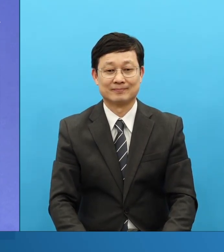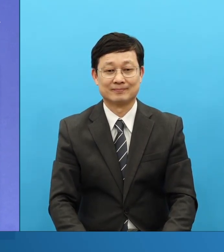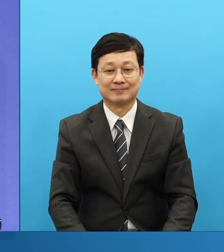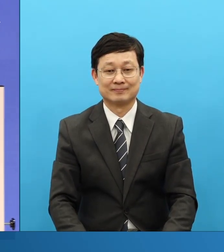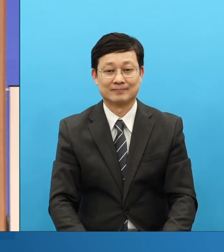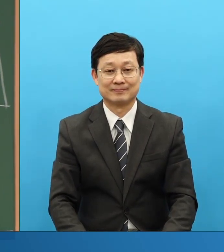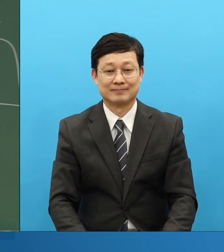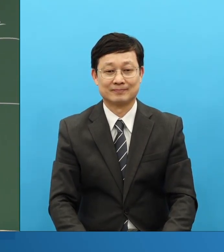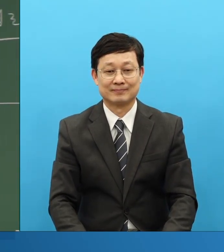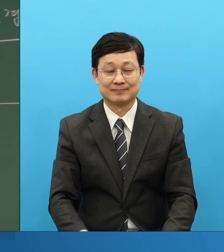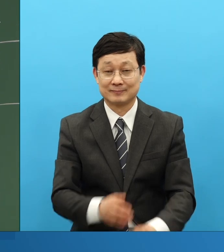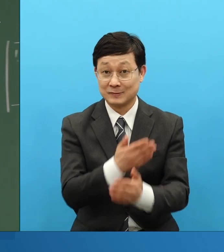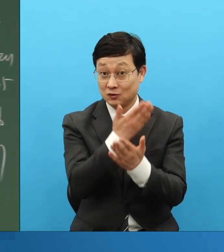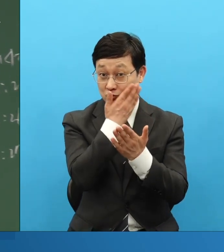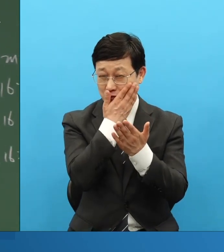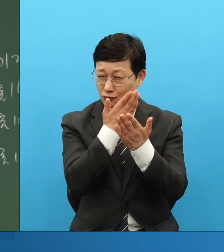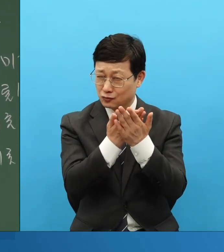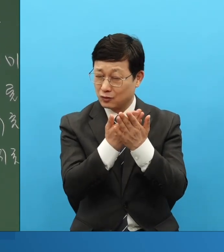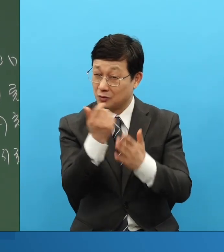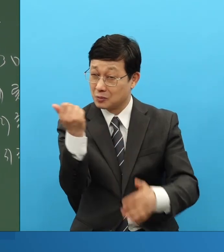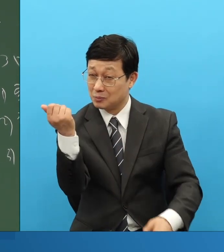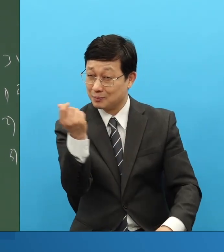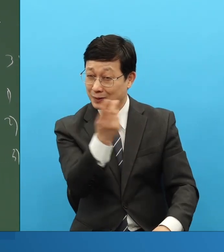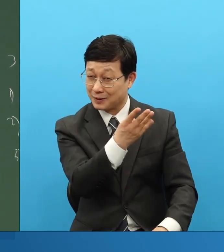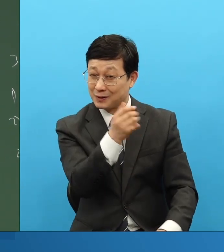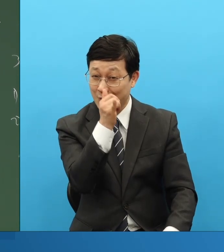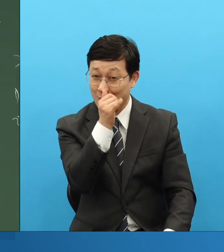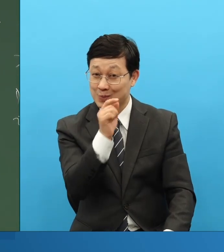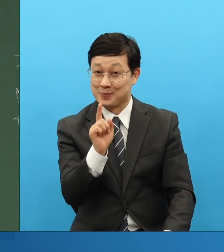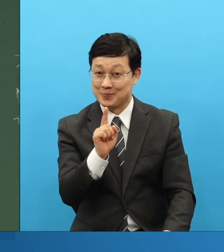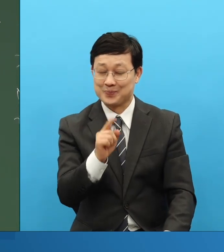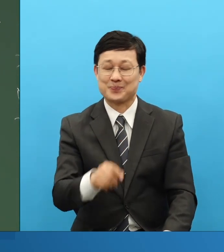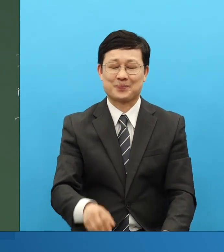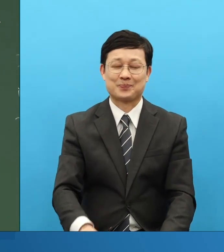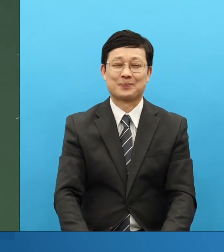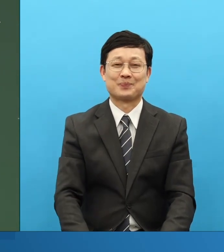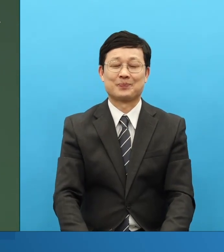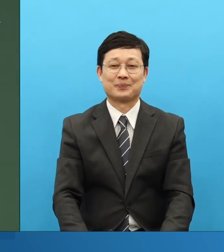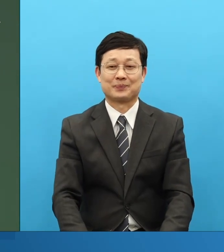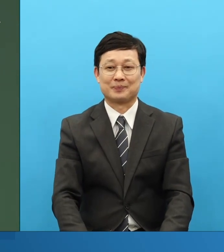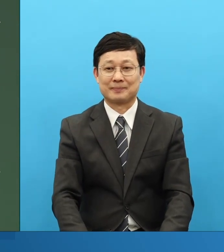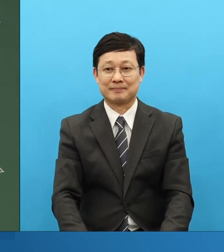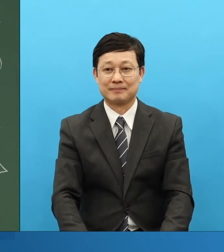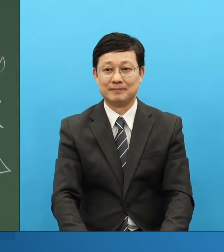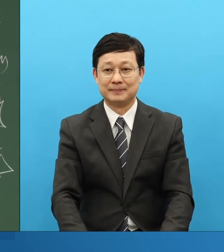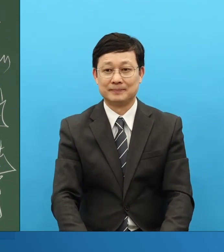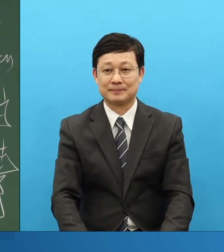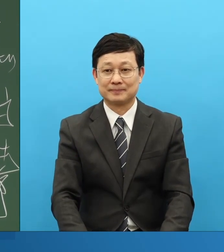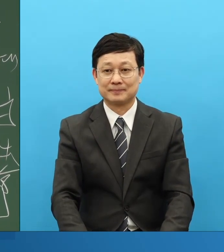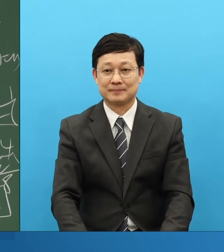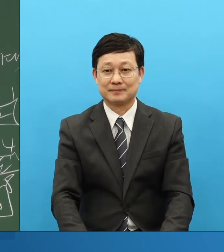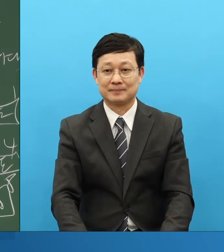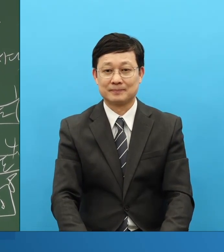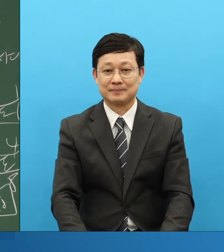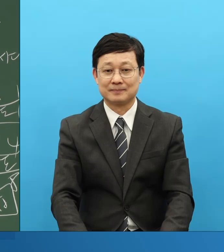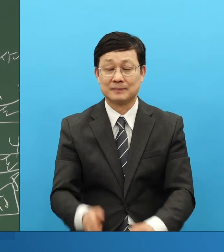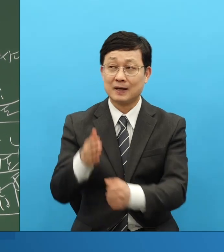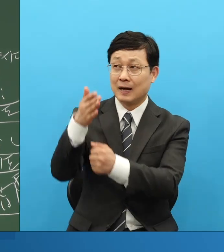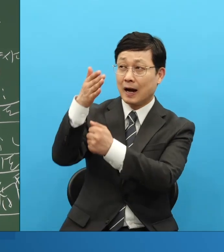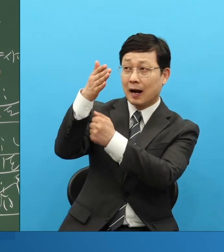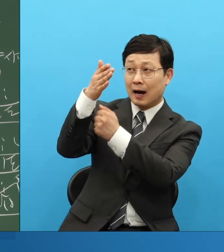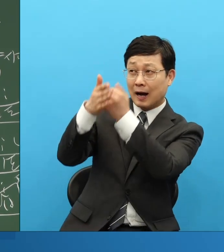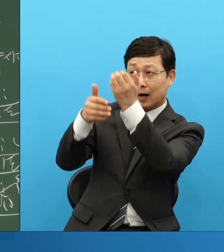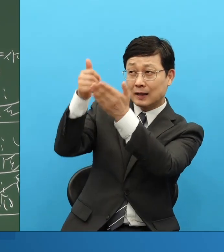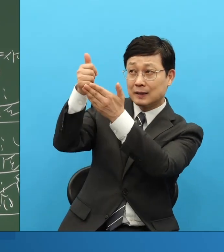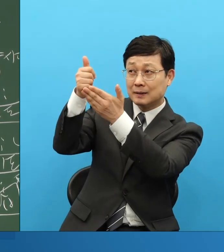중요한 거 몇 가지 있습니다. There are a few important points. 하나님이 렘넌트를 위해서 준비한 게 뭘까요? What is it